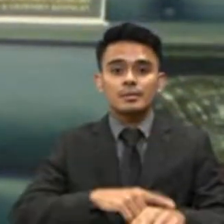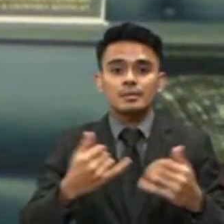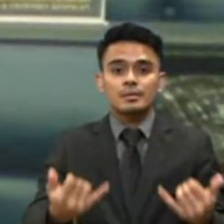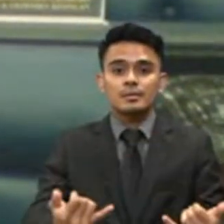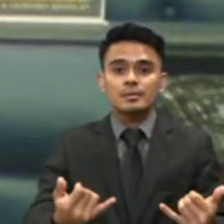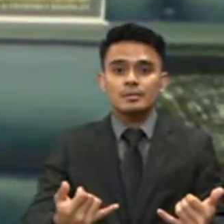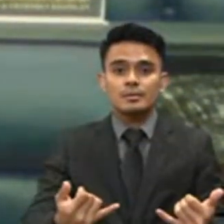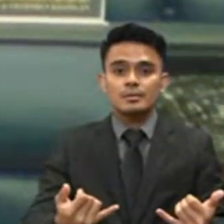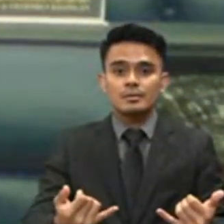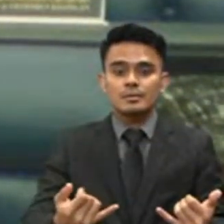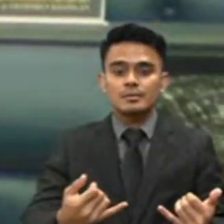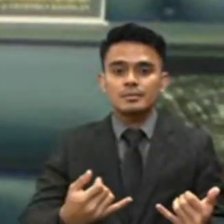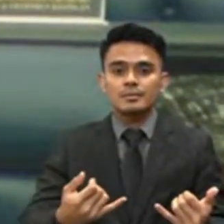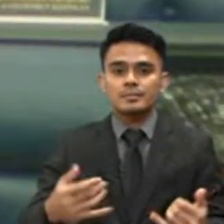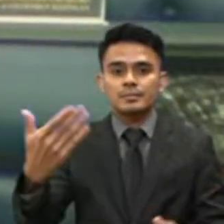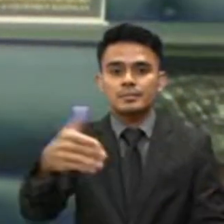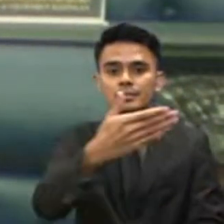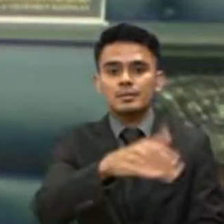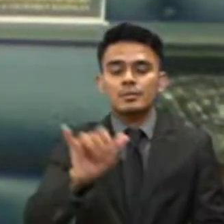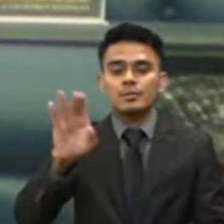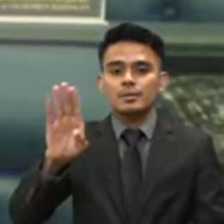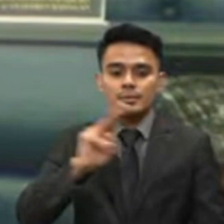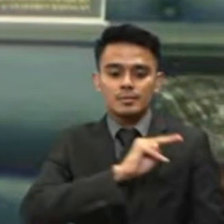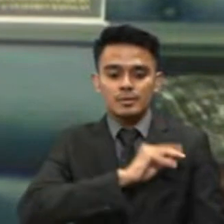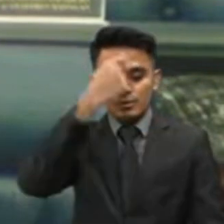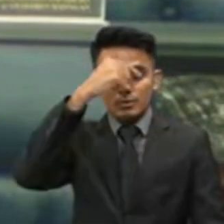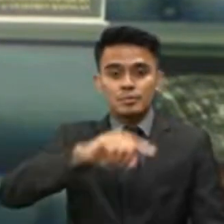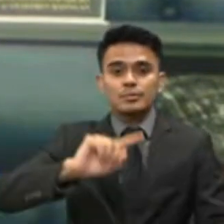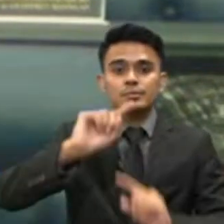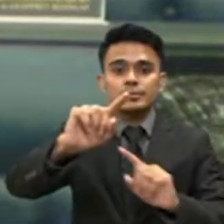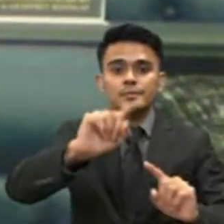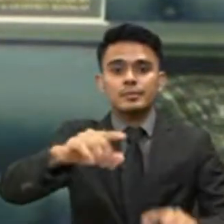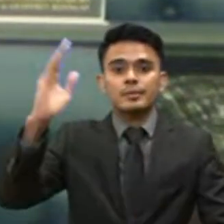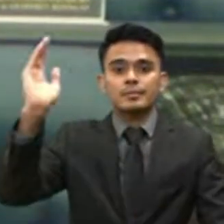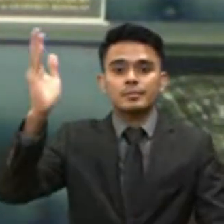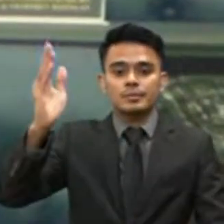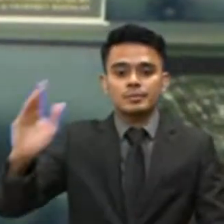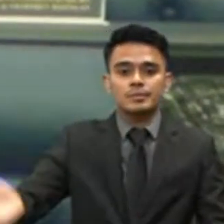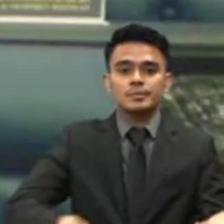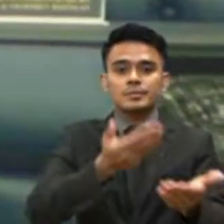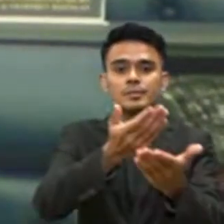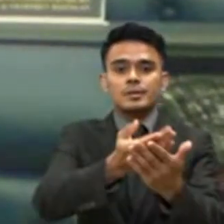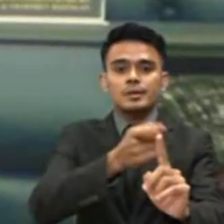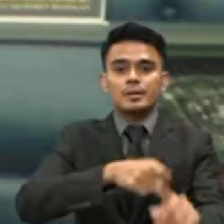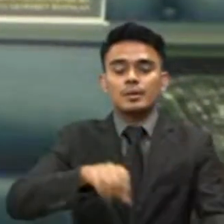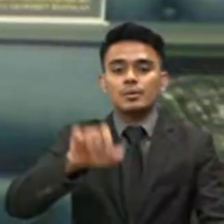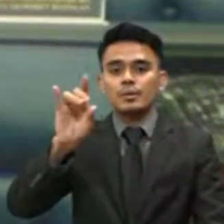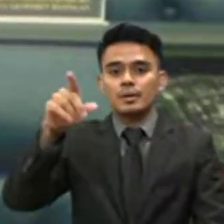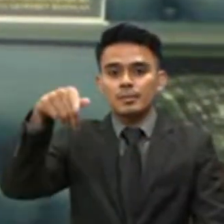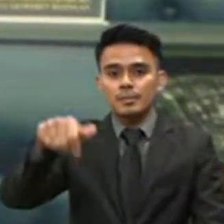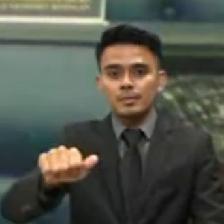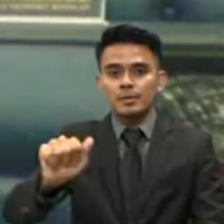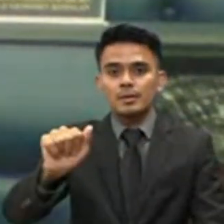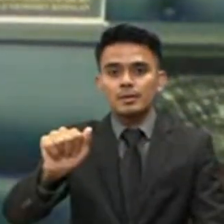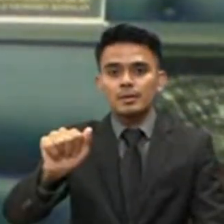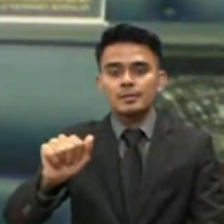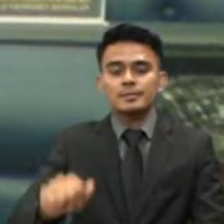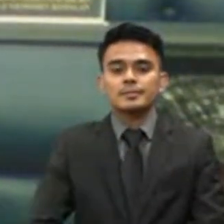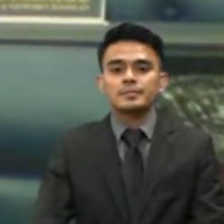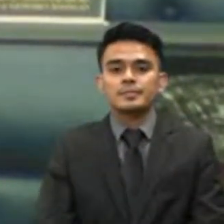untuk pemungutan-pengutang ini oleh itu saya saya dalam